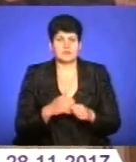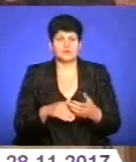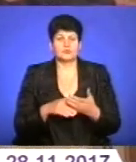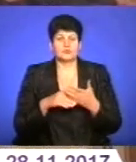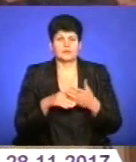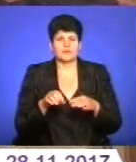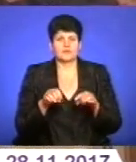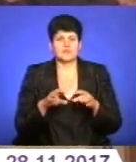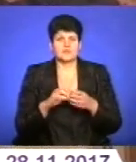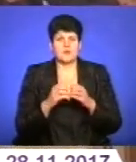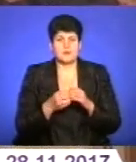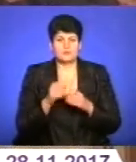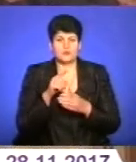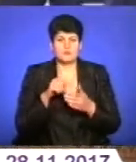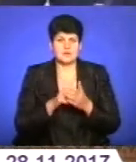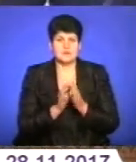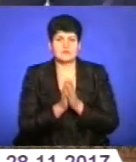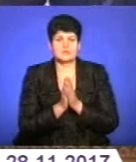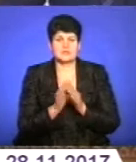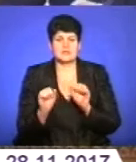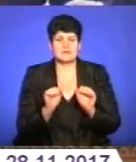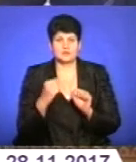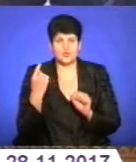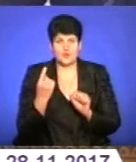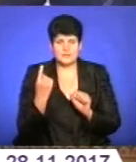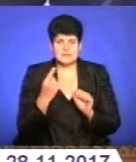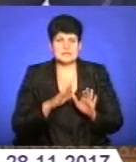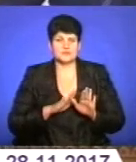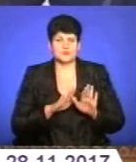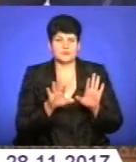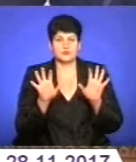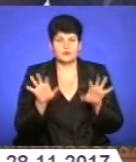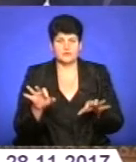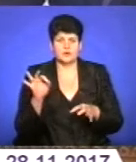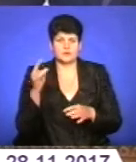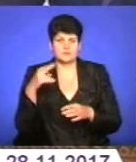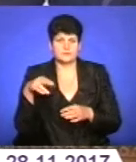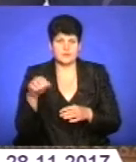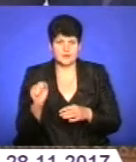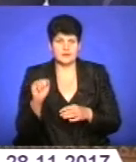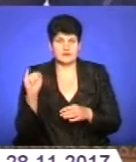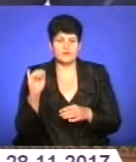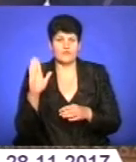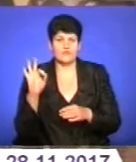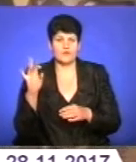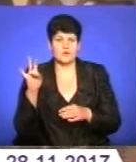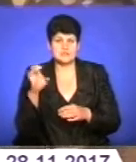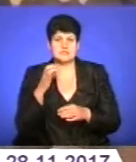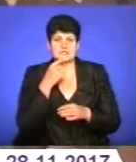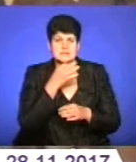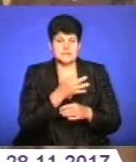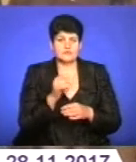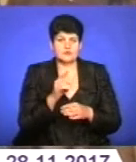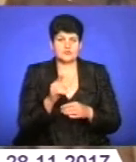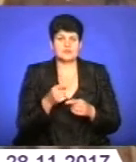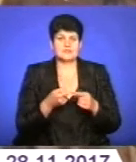вирішенні проблемного питання лісівники попросили владу області. Заступник голови облдержадміністрації Ігор Вонц запевнив, попри те, що